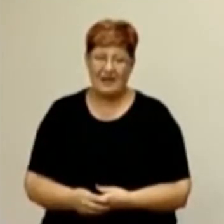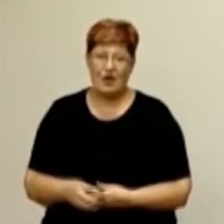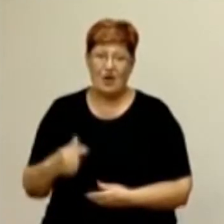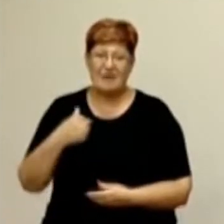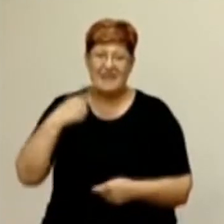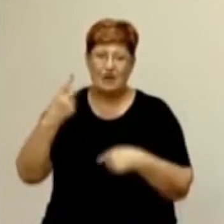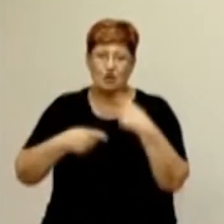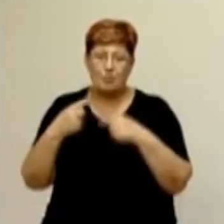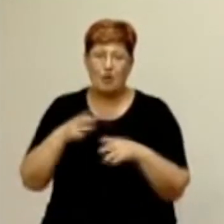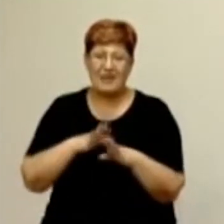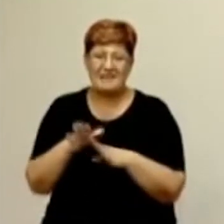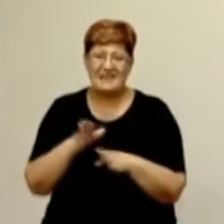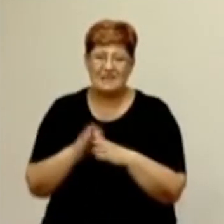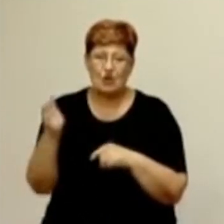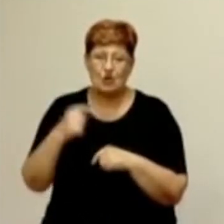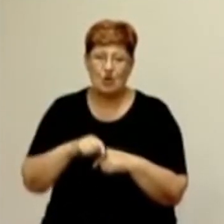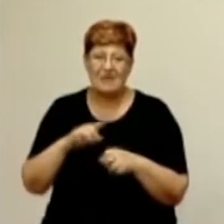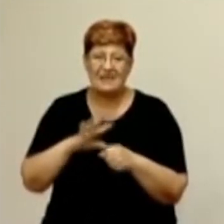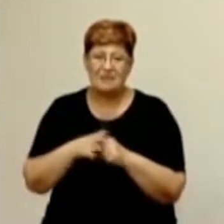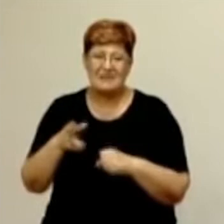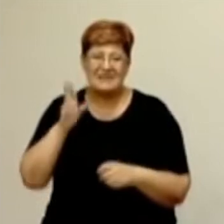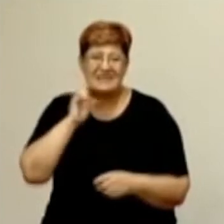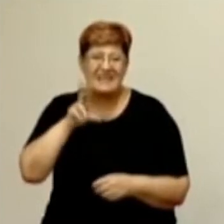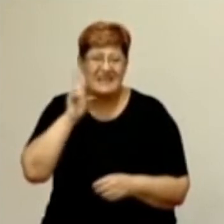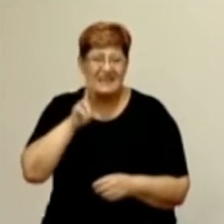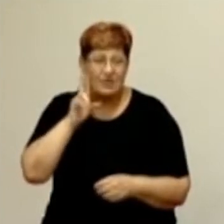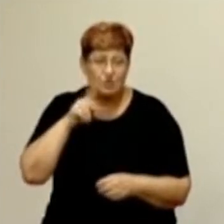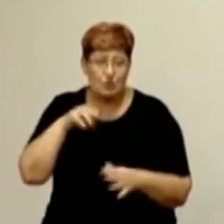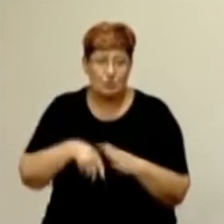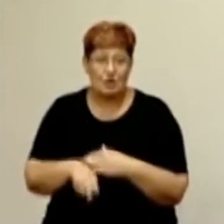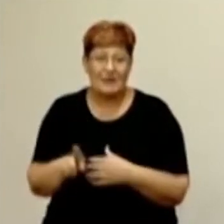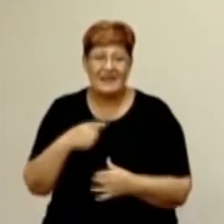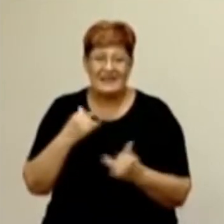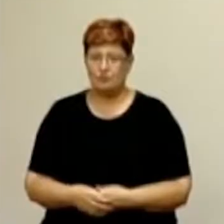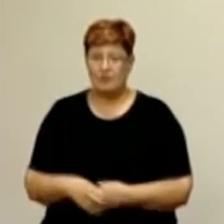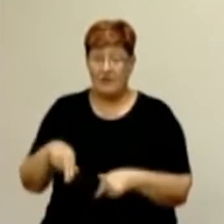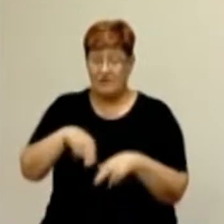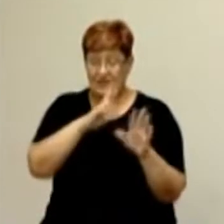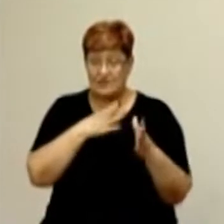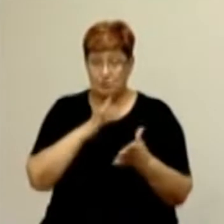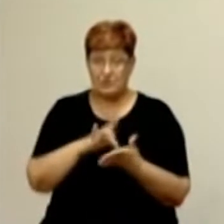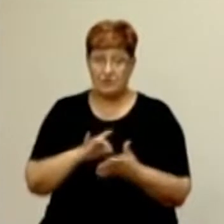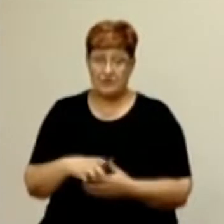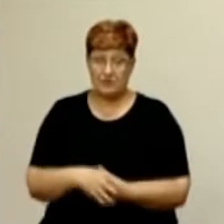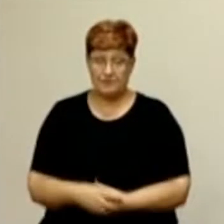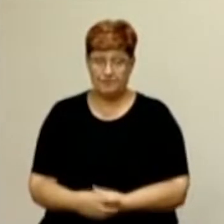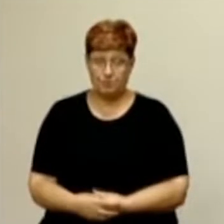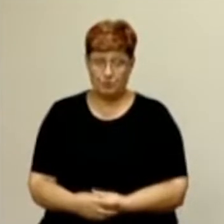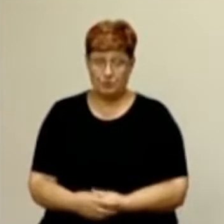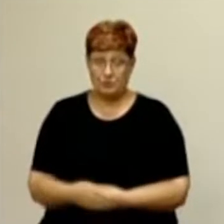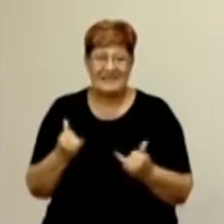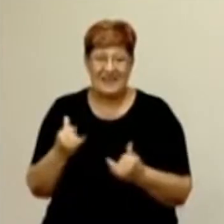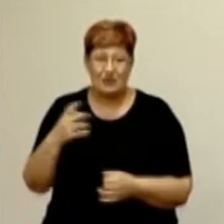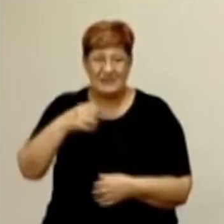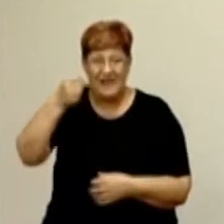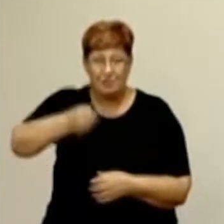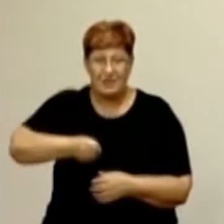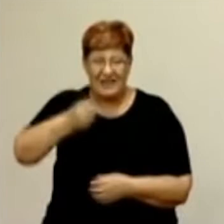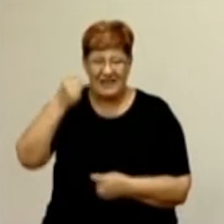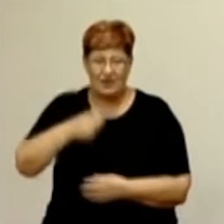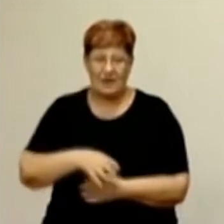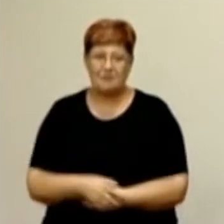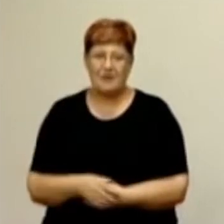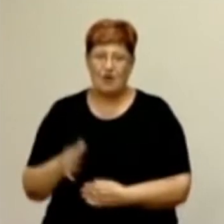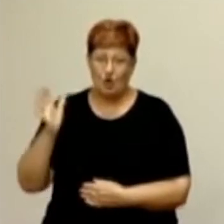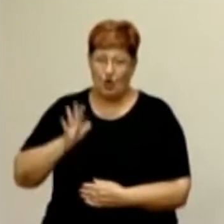kondiciji gospodina Pastora, poslanik Radić je spremio i hemijsko sredstvo za otpušavanje u vidu granula. Naravno, rad sa hemijskim